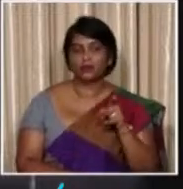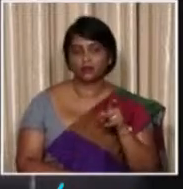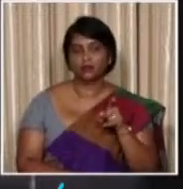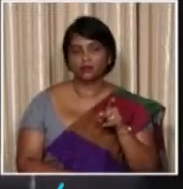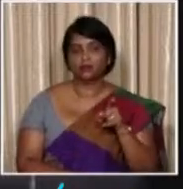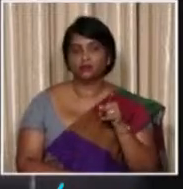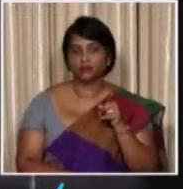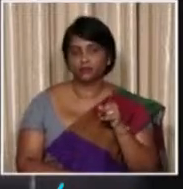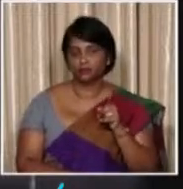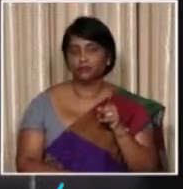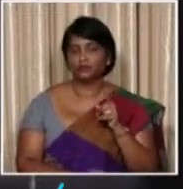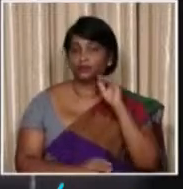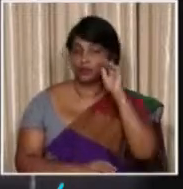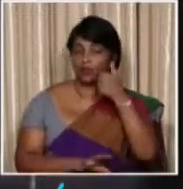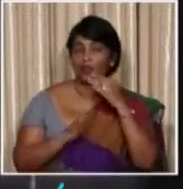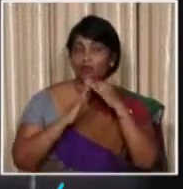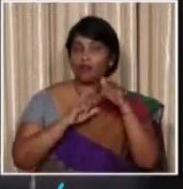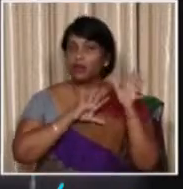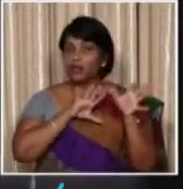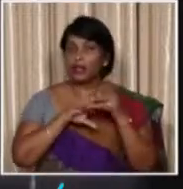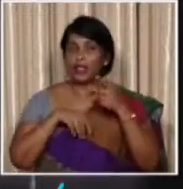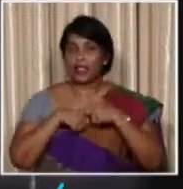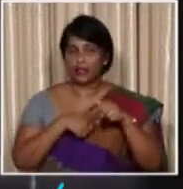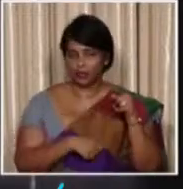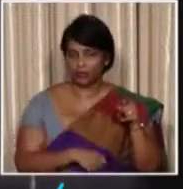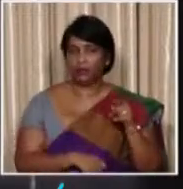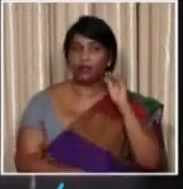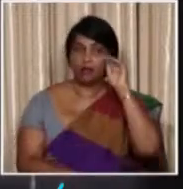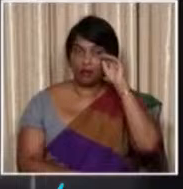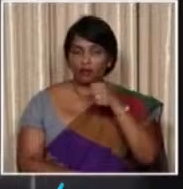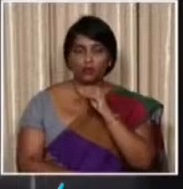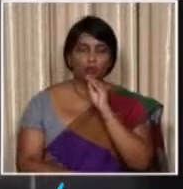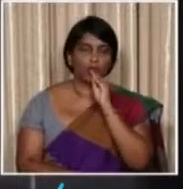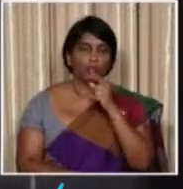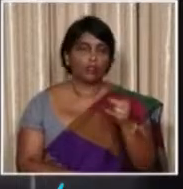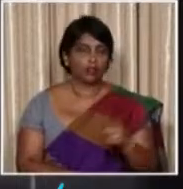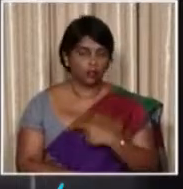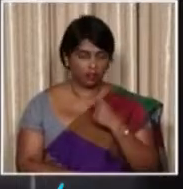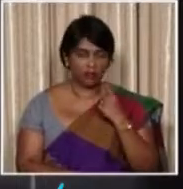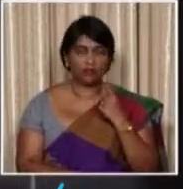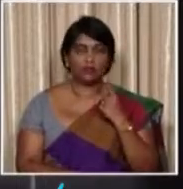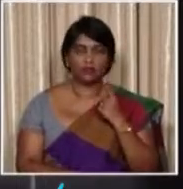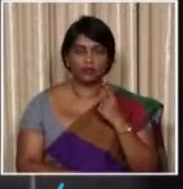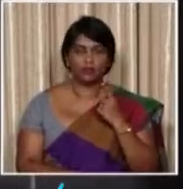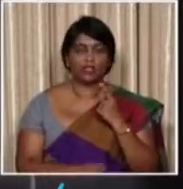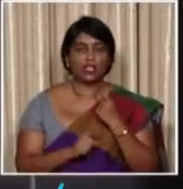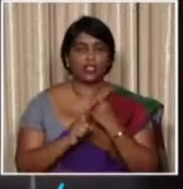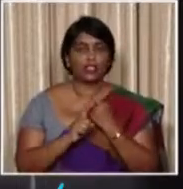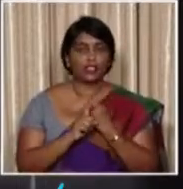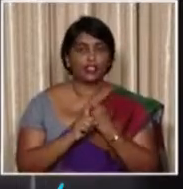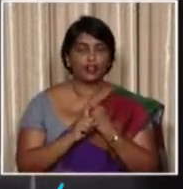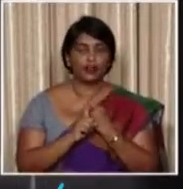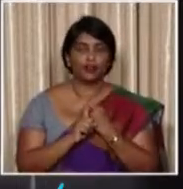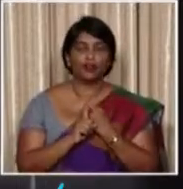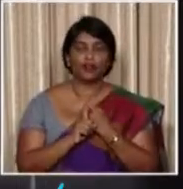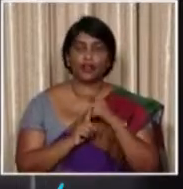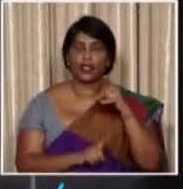අනිවාර්යම අලි ගම් වැදීමට හේතුව. අලියෙක් සාමාන්‍යයෙන් දිනකට කිලෝග්‍රෑම්